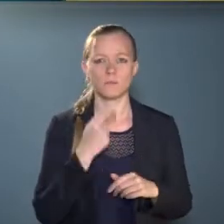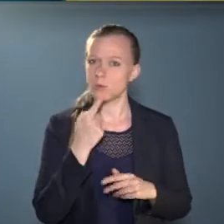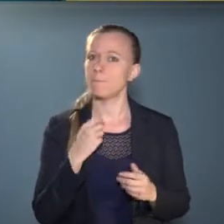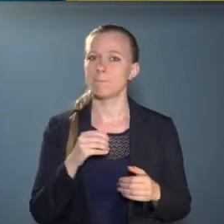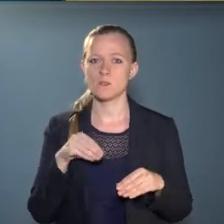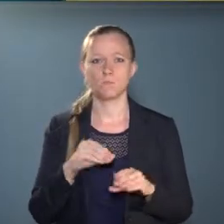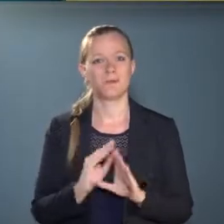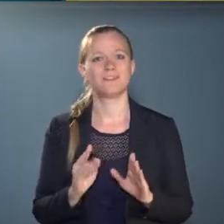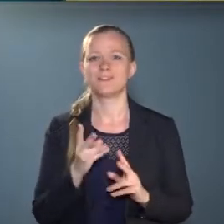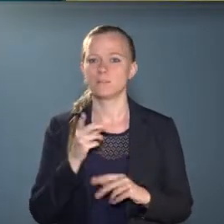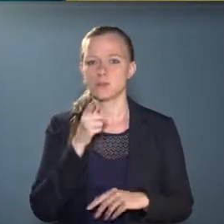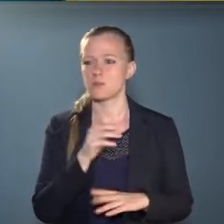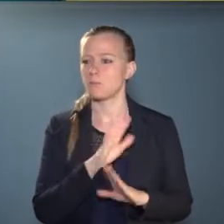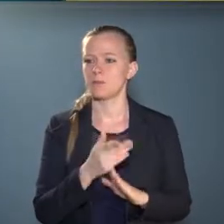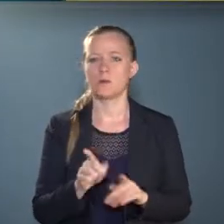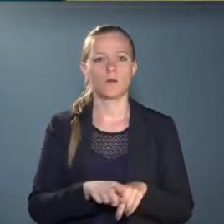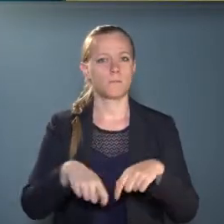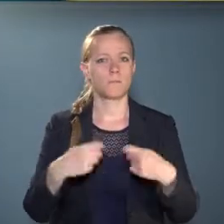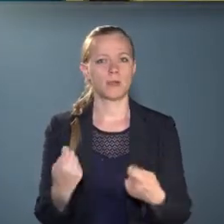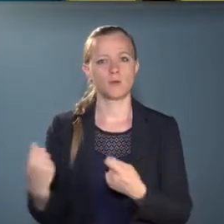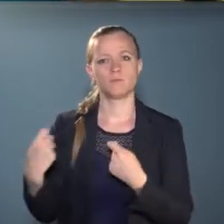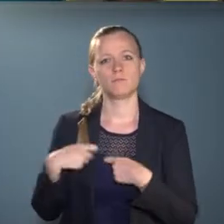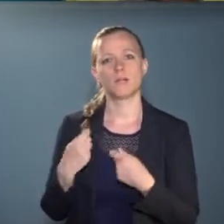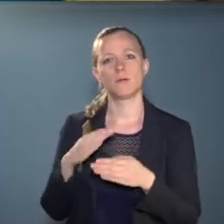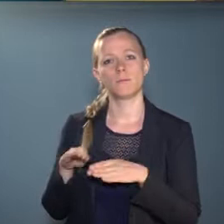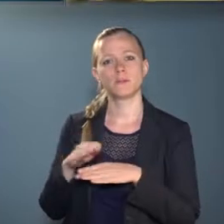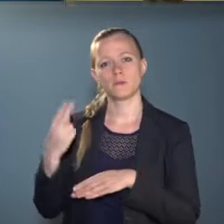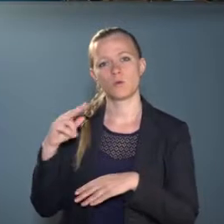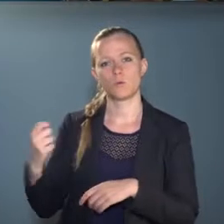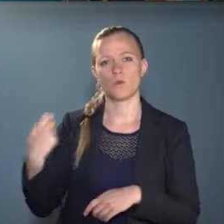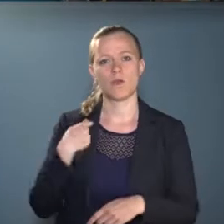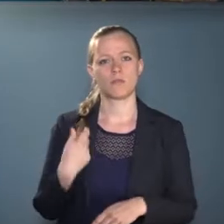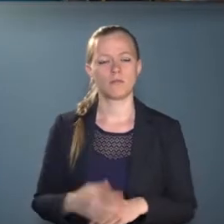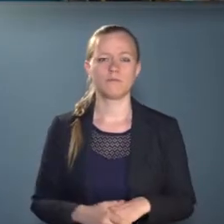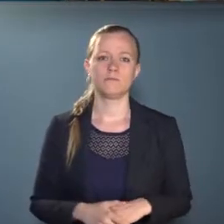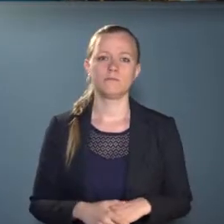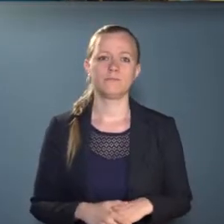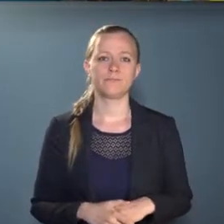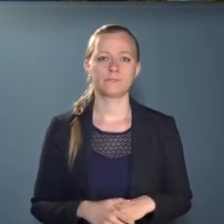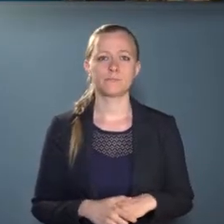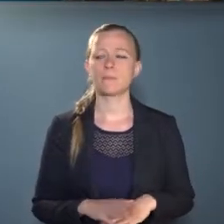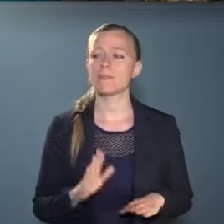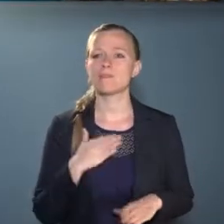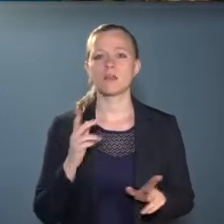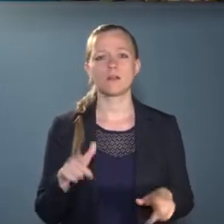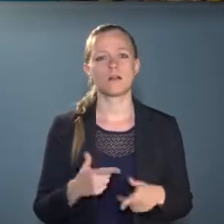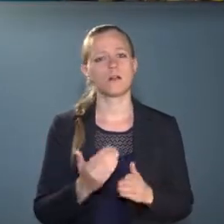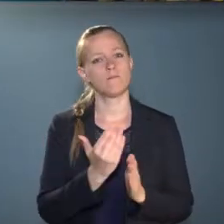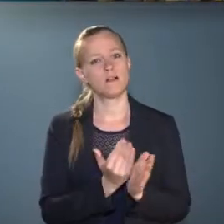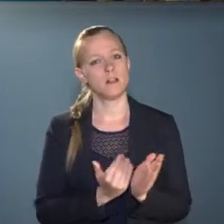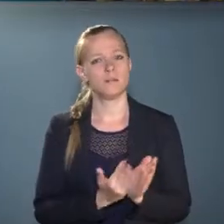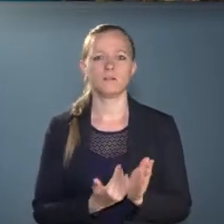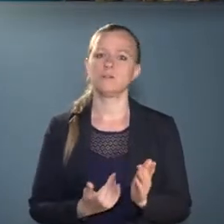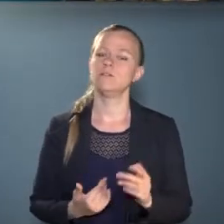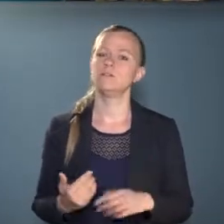benne, hogy képes leszünk minden olyan dolgot megoldani, amit a miniszter úr nekünk fog szánni. A váratlan feladatokhoz